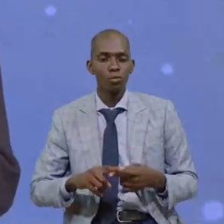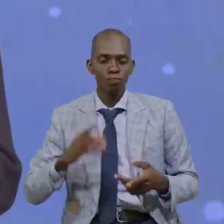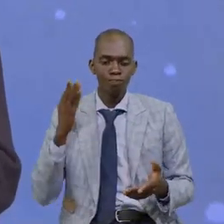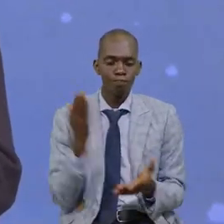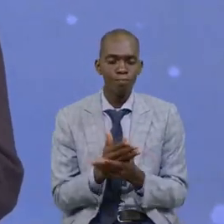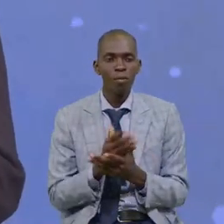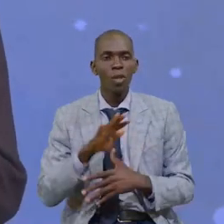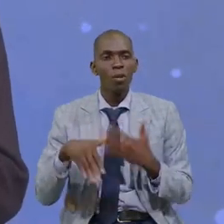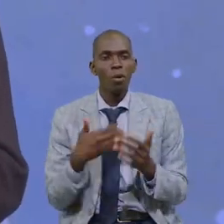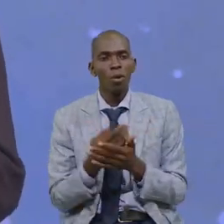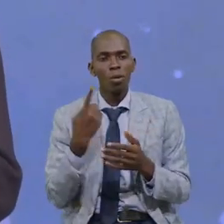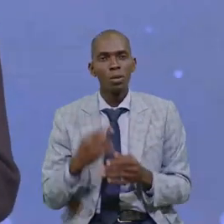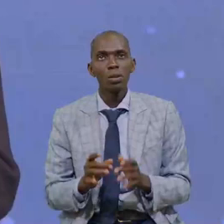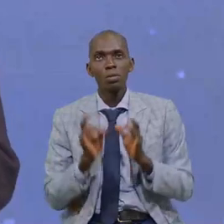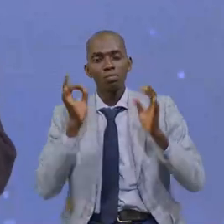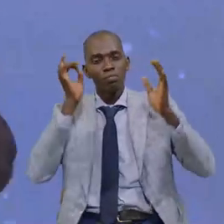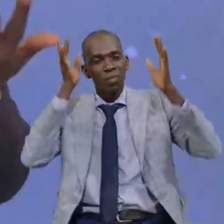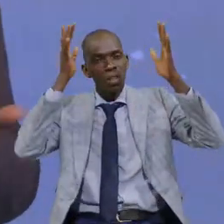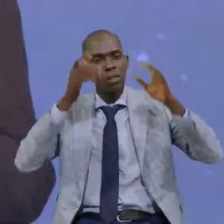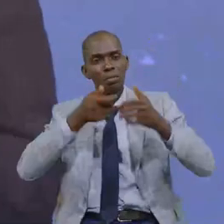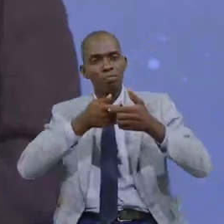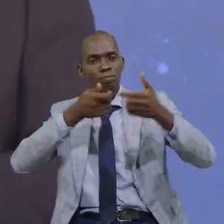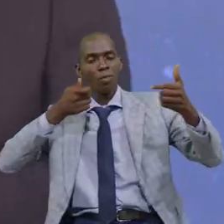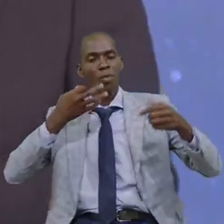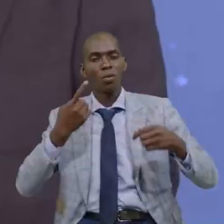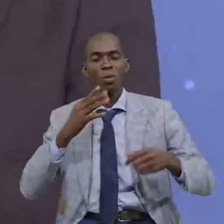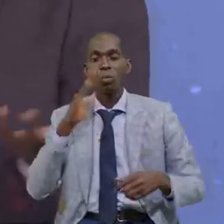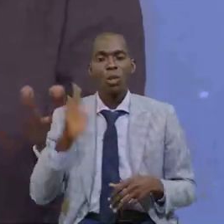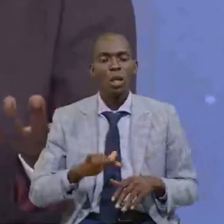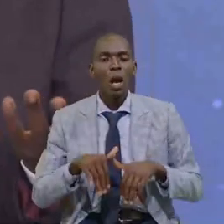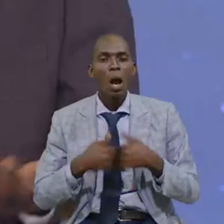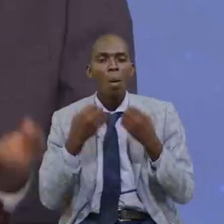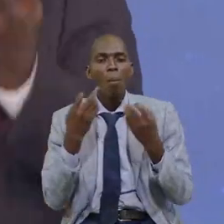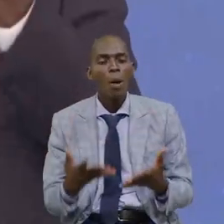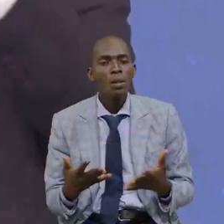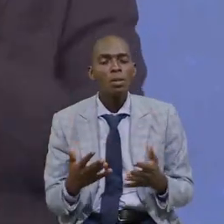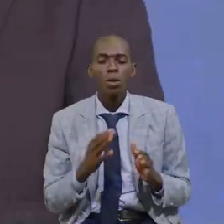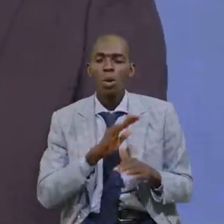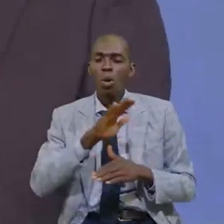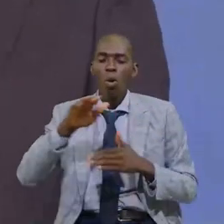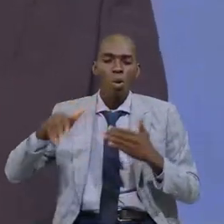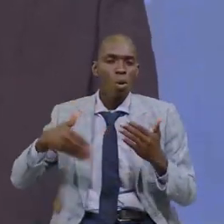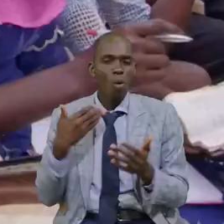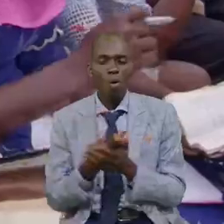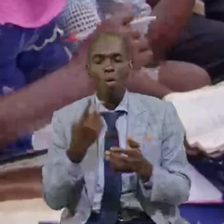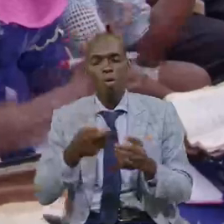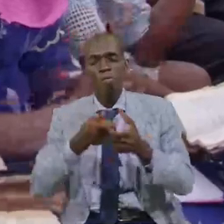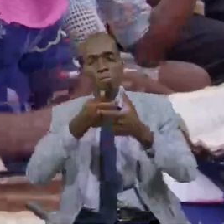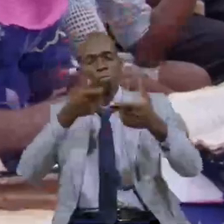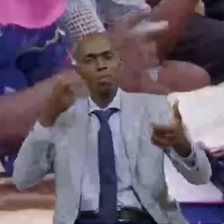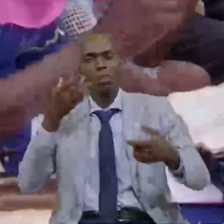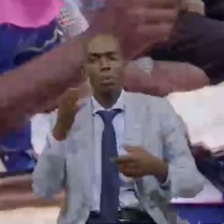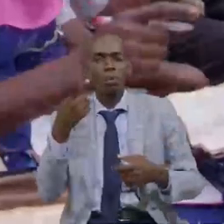éteindre tous les traits enflammés du malin. Combien de traits enflammés du malin? Combien de flèches de